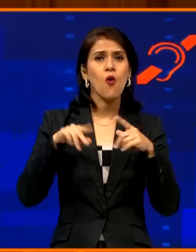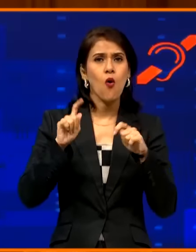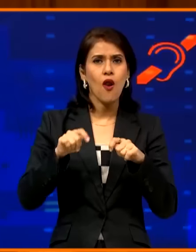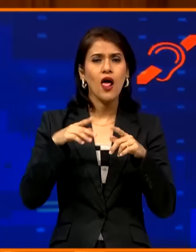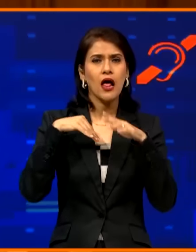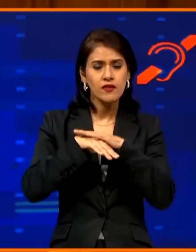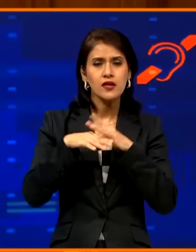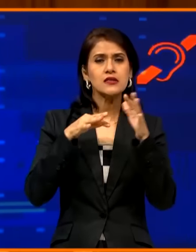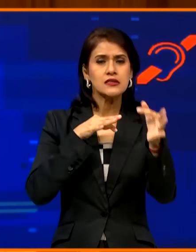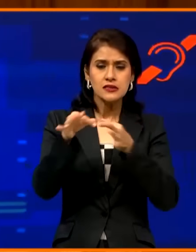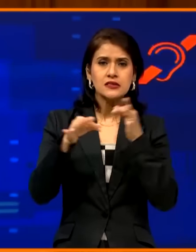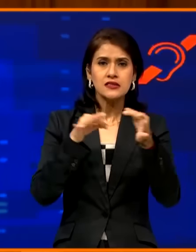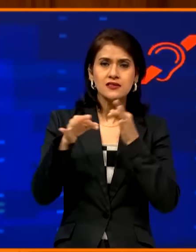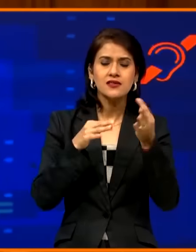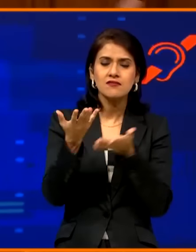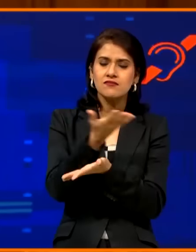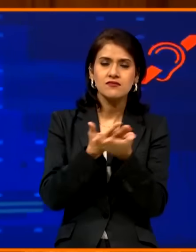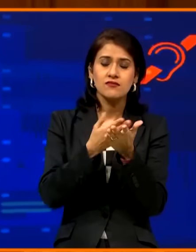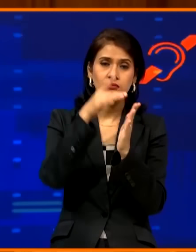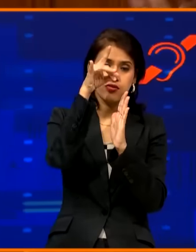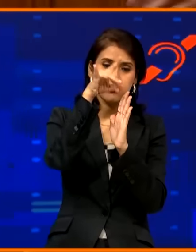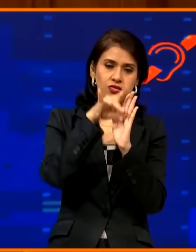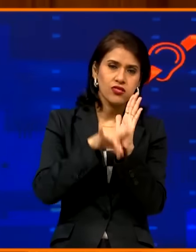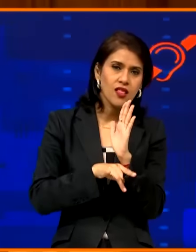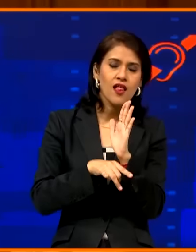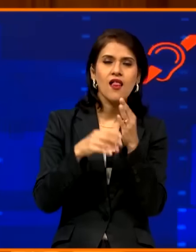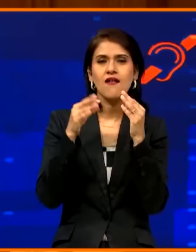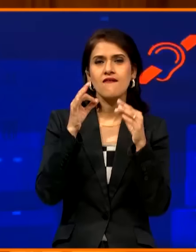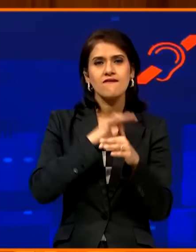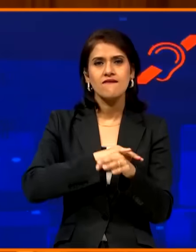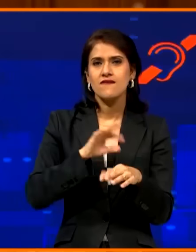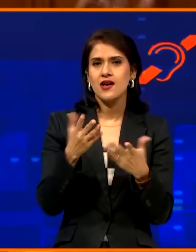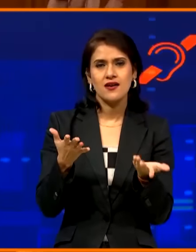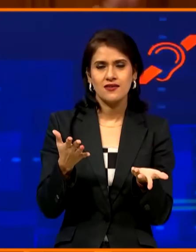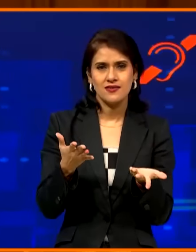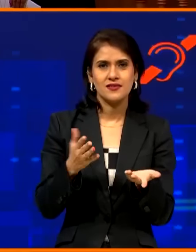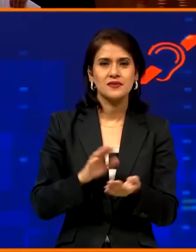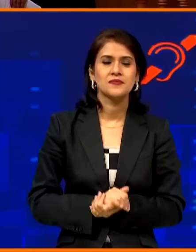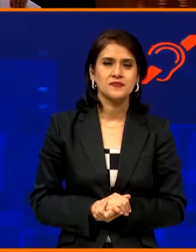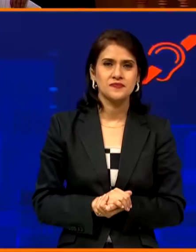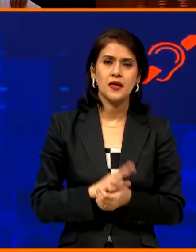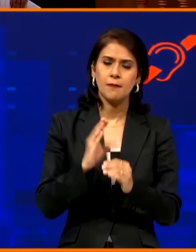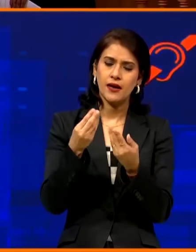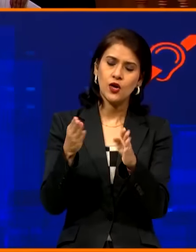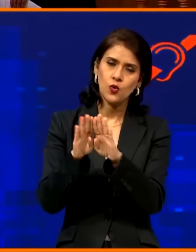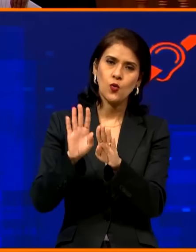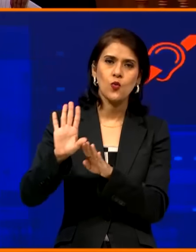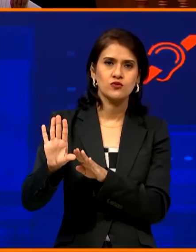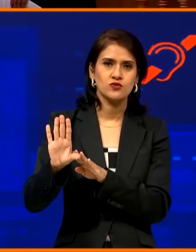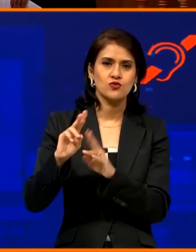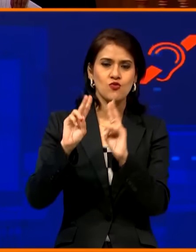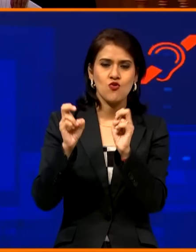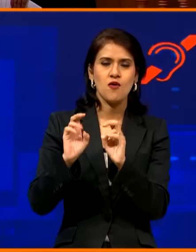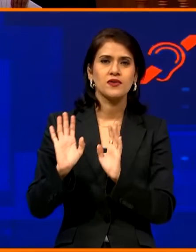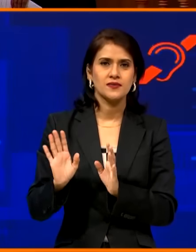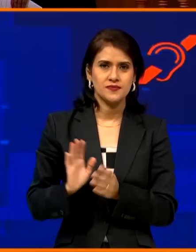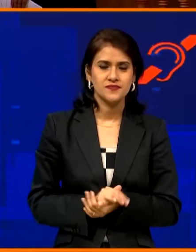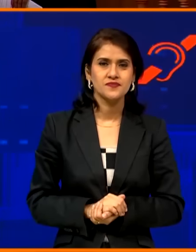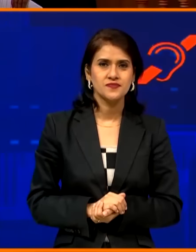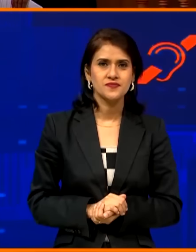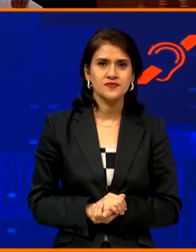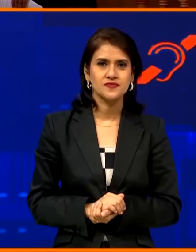कही है ना वो सब में जाएंगे तो वो खाम ख बदबू उठेगी उससे कोई फायदा नहीं है तो इसको यही रखिए और इस